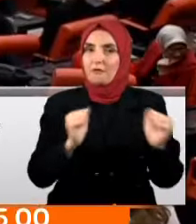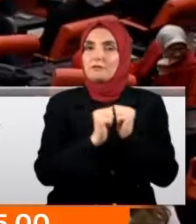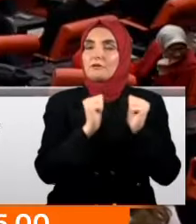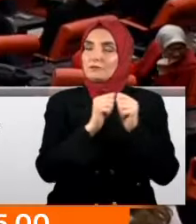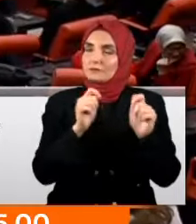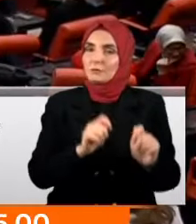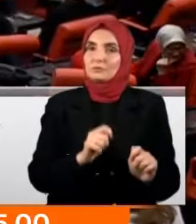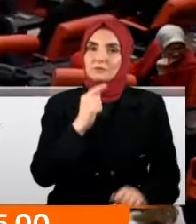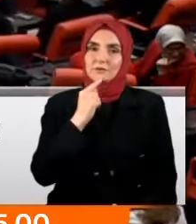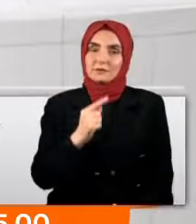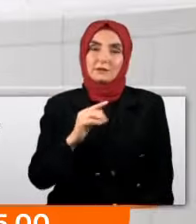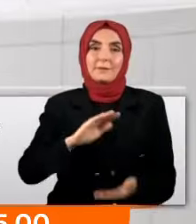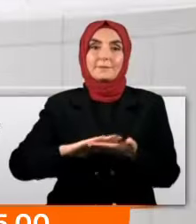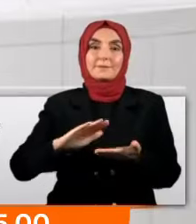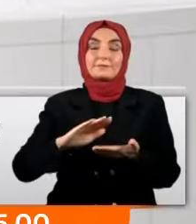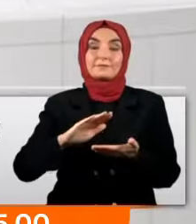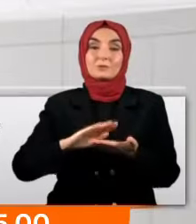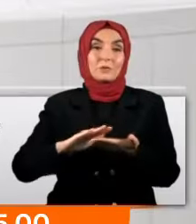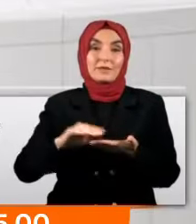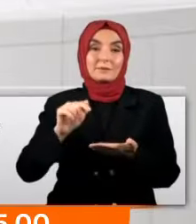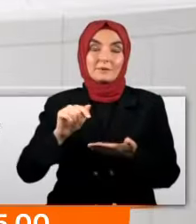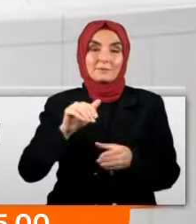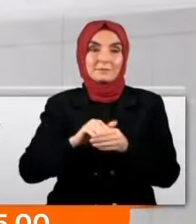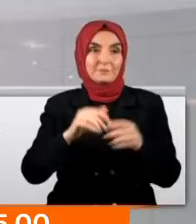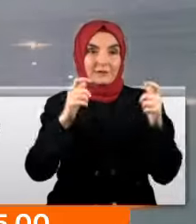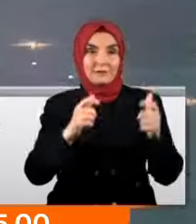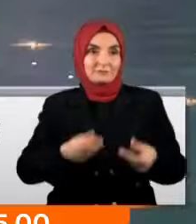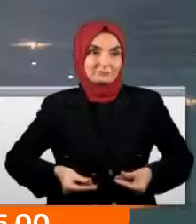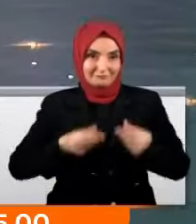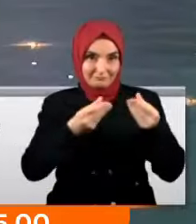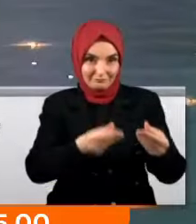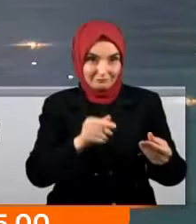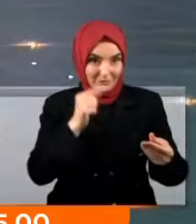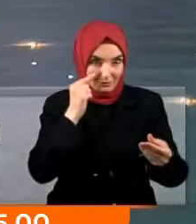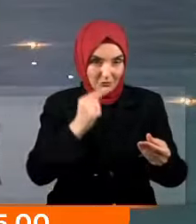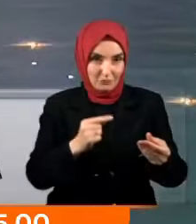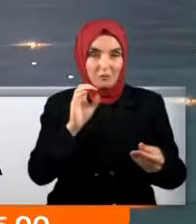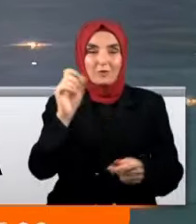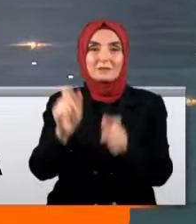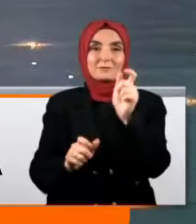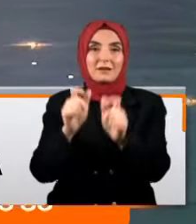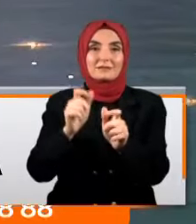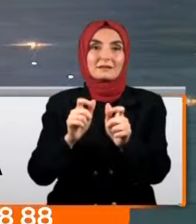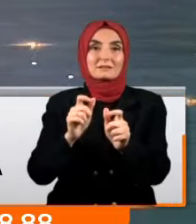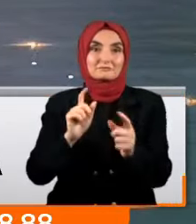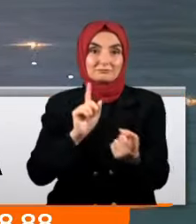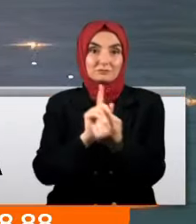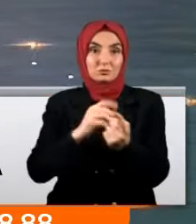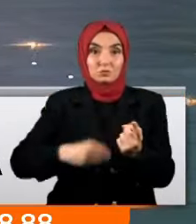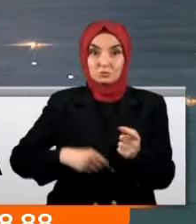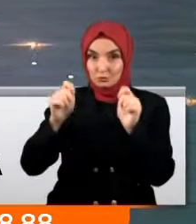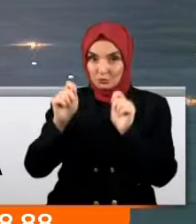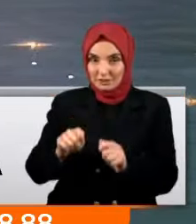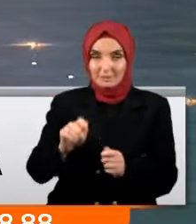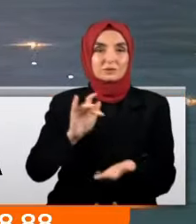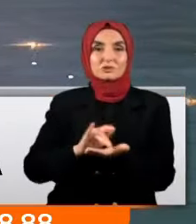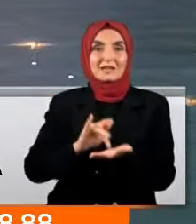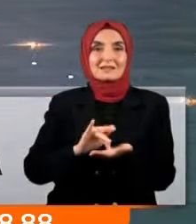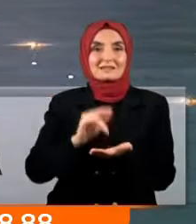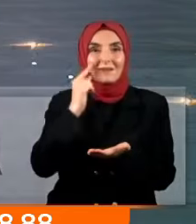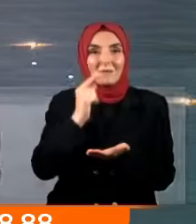Meclise sunulacak düzenlemeyle öğretmenlere yönelik suçlarda cezalar yarı oranında arttırılacak, cezalar